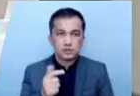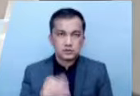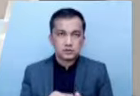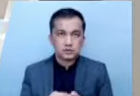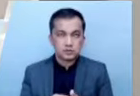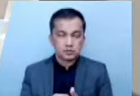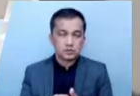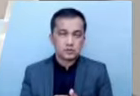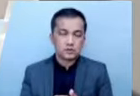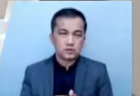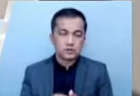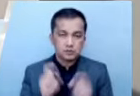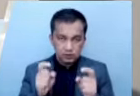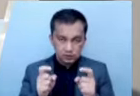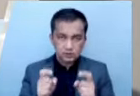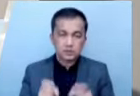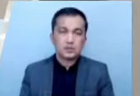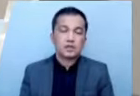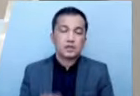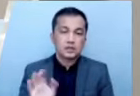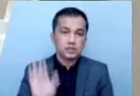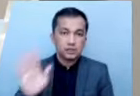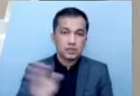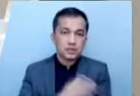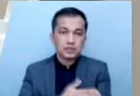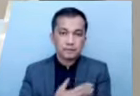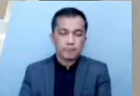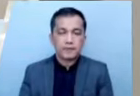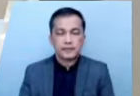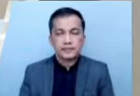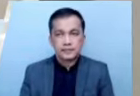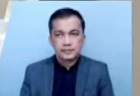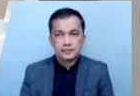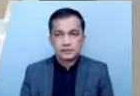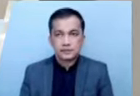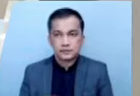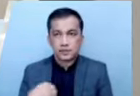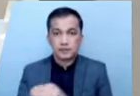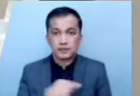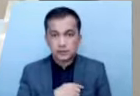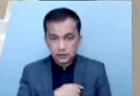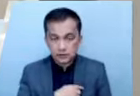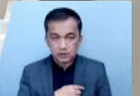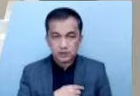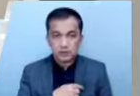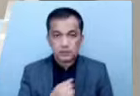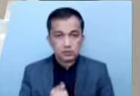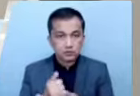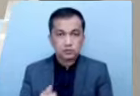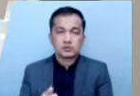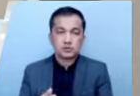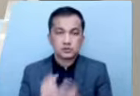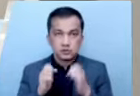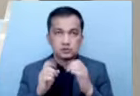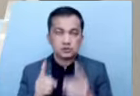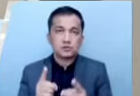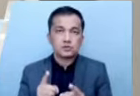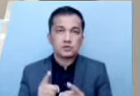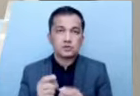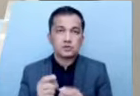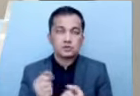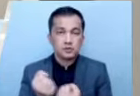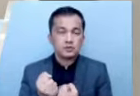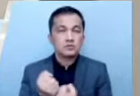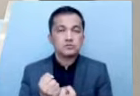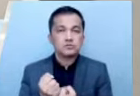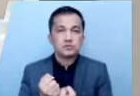for them and yung kanilang anak sa aming maitutulong sa educational support from now